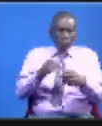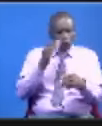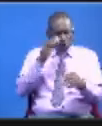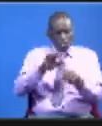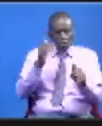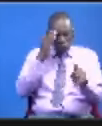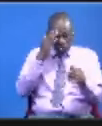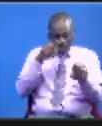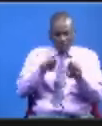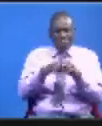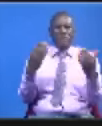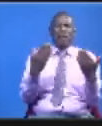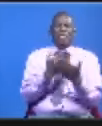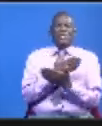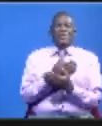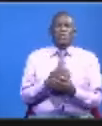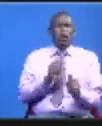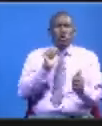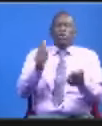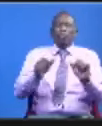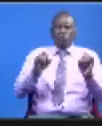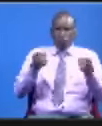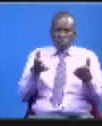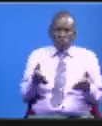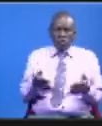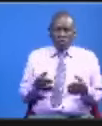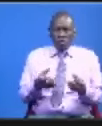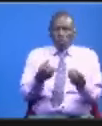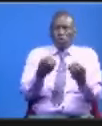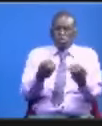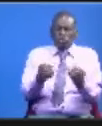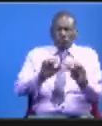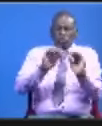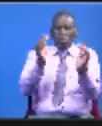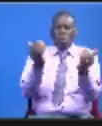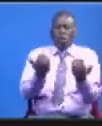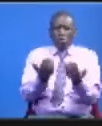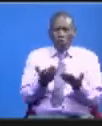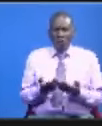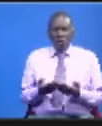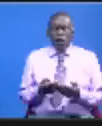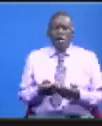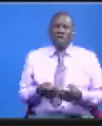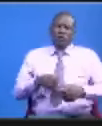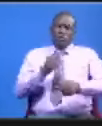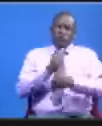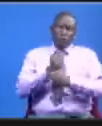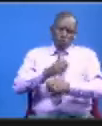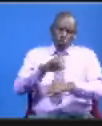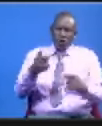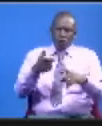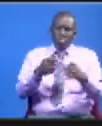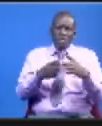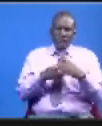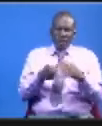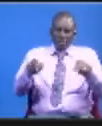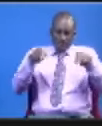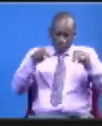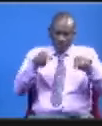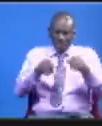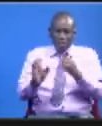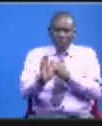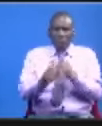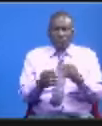tupige kwenye sporti sasa, ambapo mchezo wa softball umepiga hatua kubwa kabisa tangu kuanzishwa humu nchini miaka